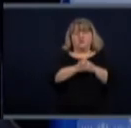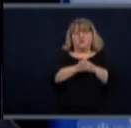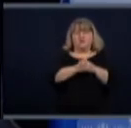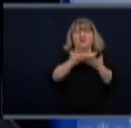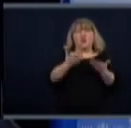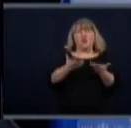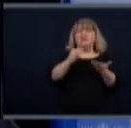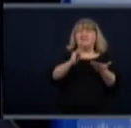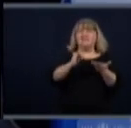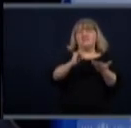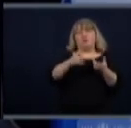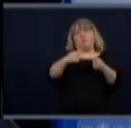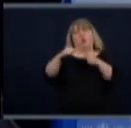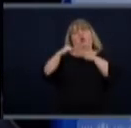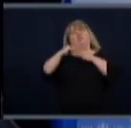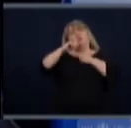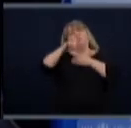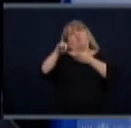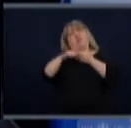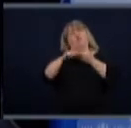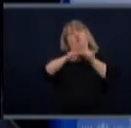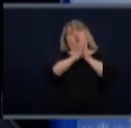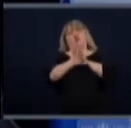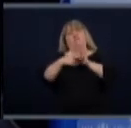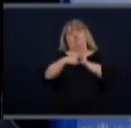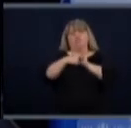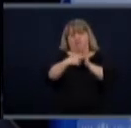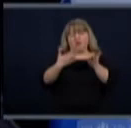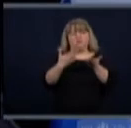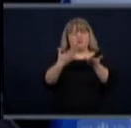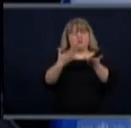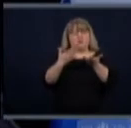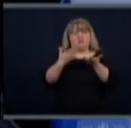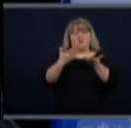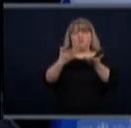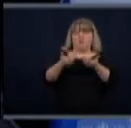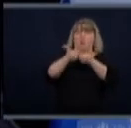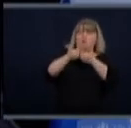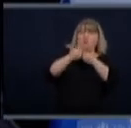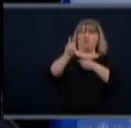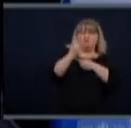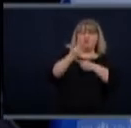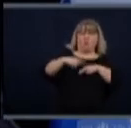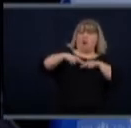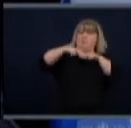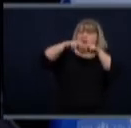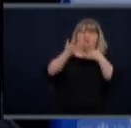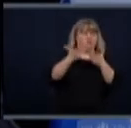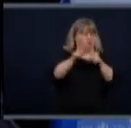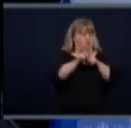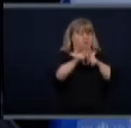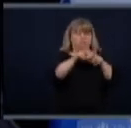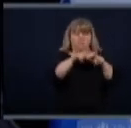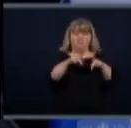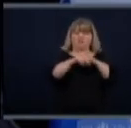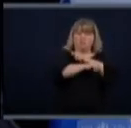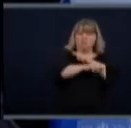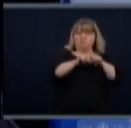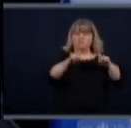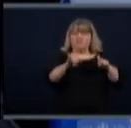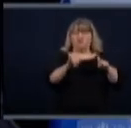on se détricote et qu'on s'affaiblit, comme tel, puis on nous demande toujours d'augmenter, même de doubler notre capacité dans ces zones-là, là, parce que ça fait partie des